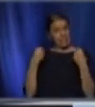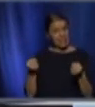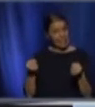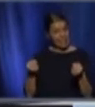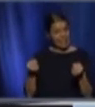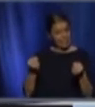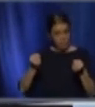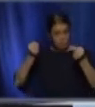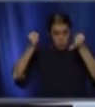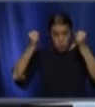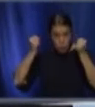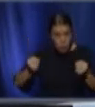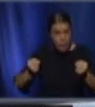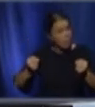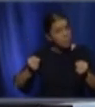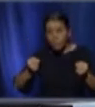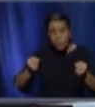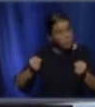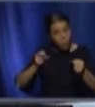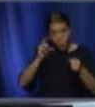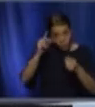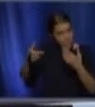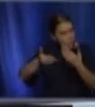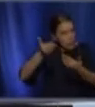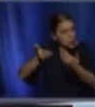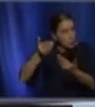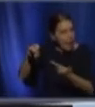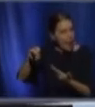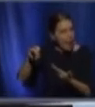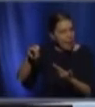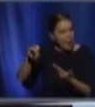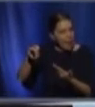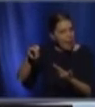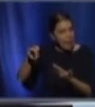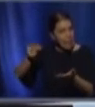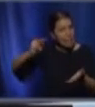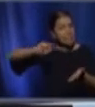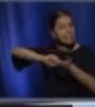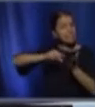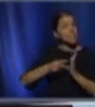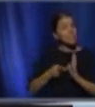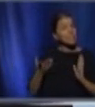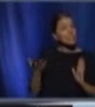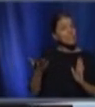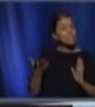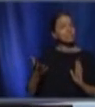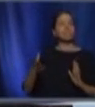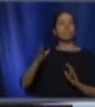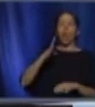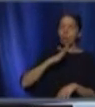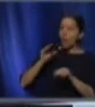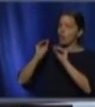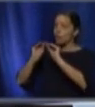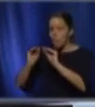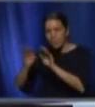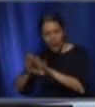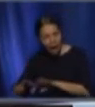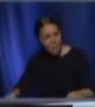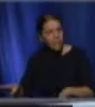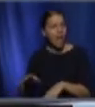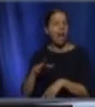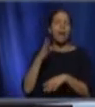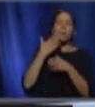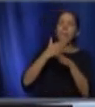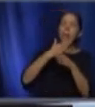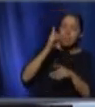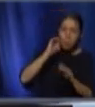une raison, là, en dehors de l'éducation, en dehors de se préparer pour les fêtes, moi, on a un système de